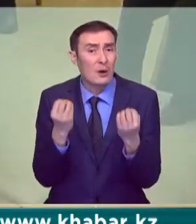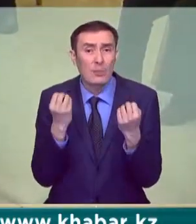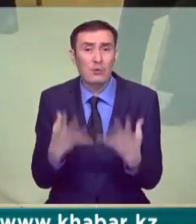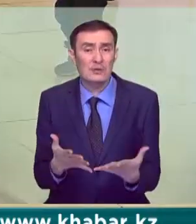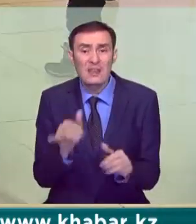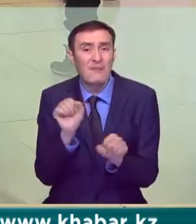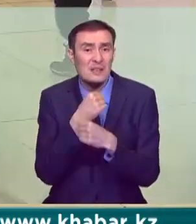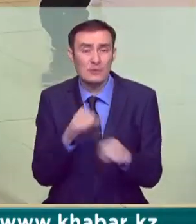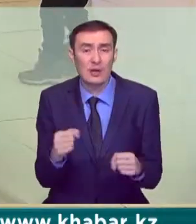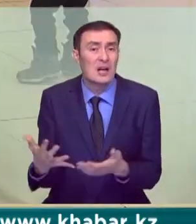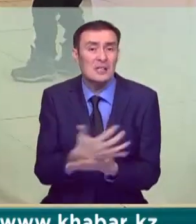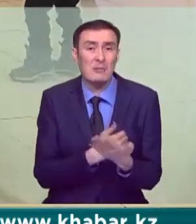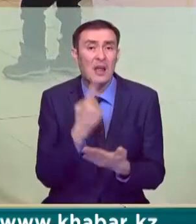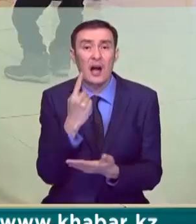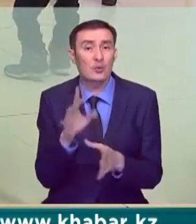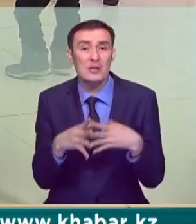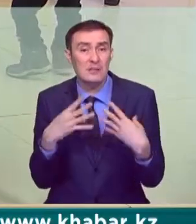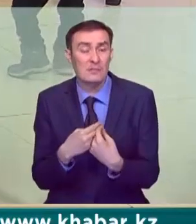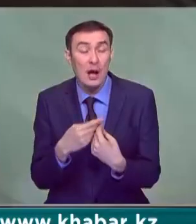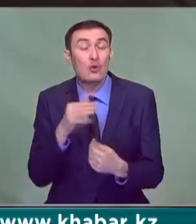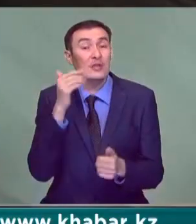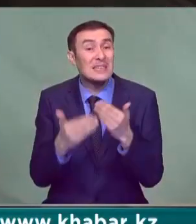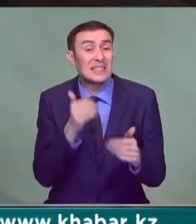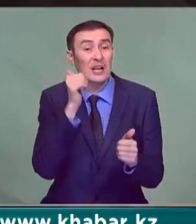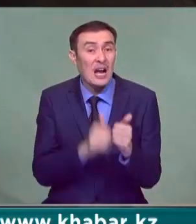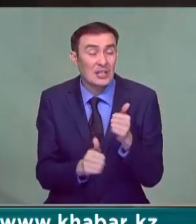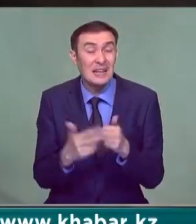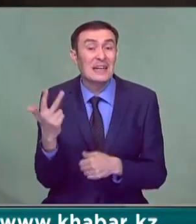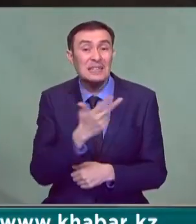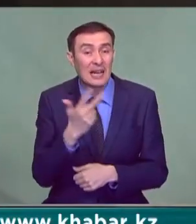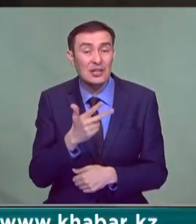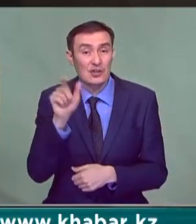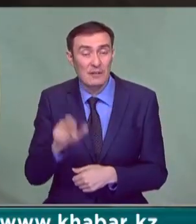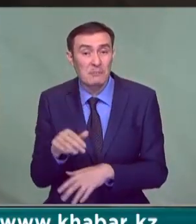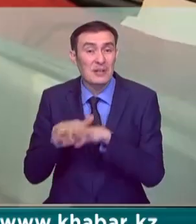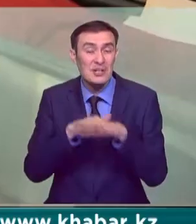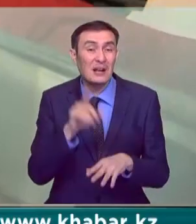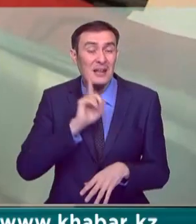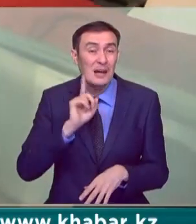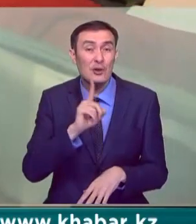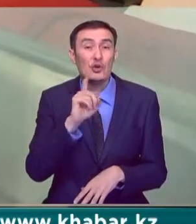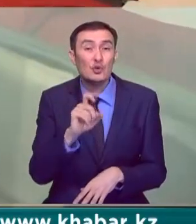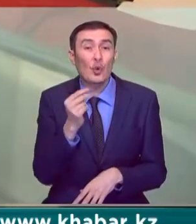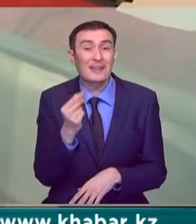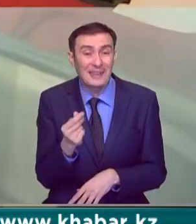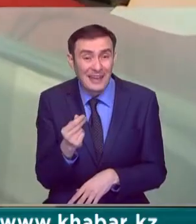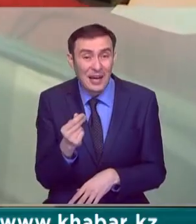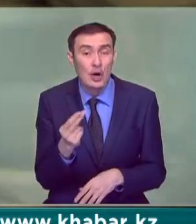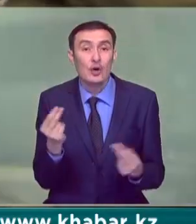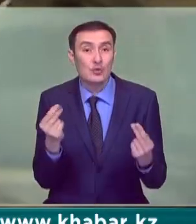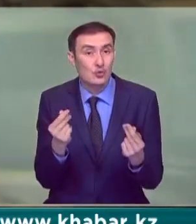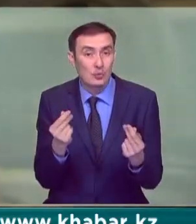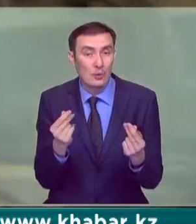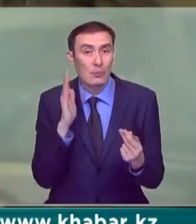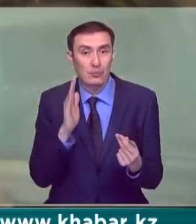невозможно собрать одной семье но если каждый третий казахстанец перечислит пусть хотя бы 100 тенге сумма уже не